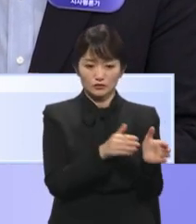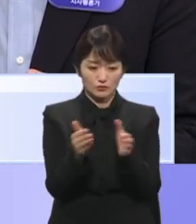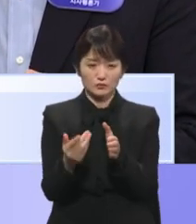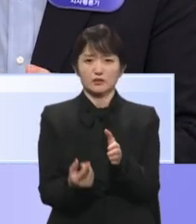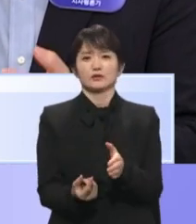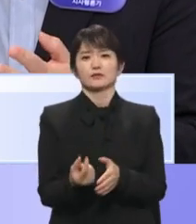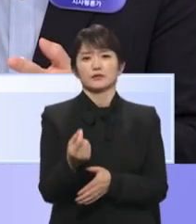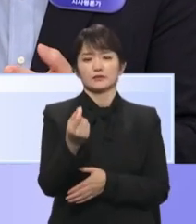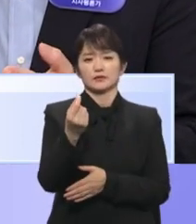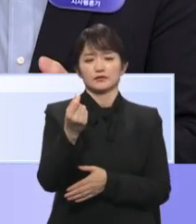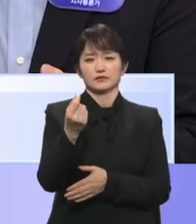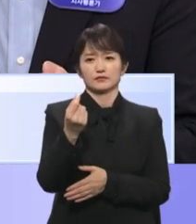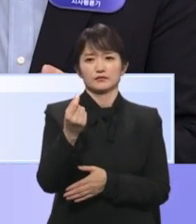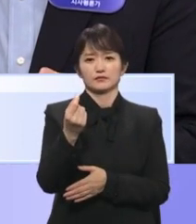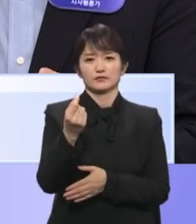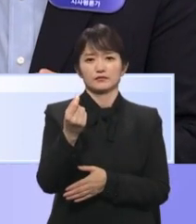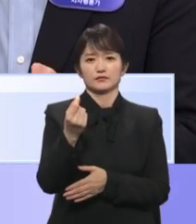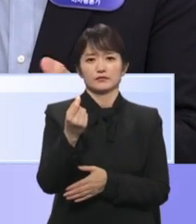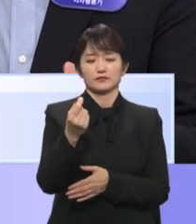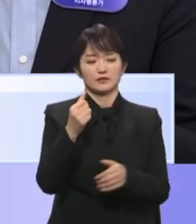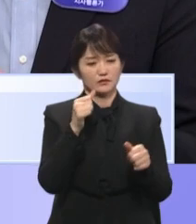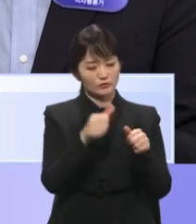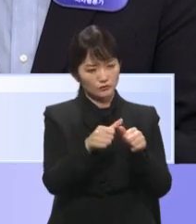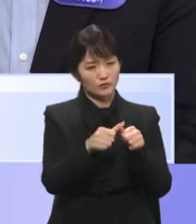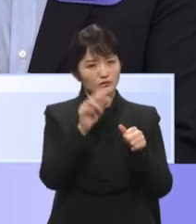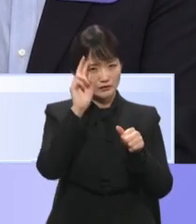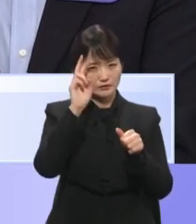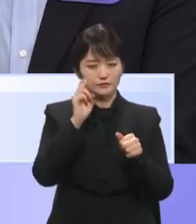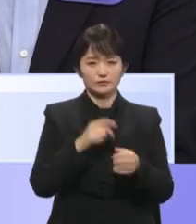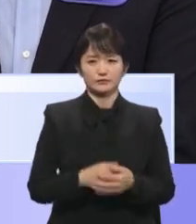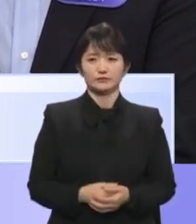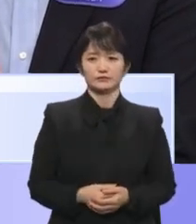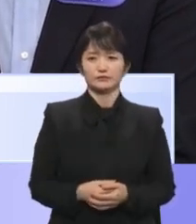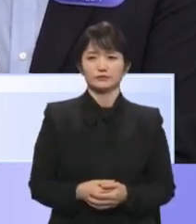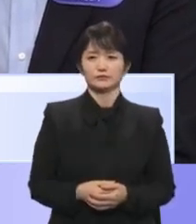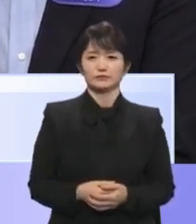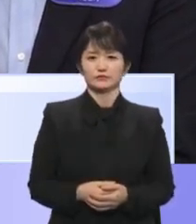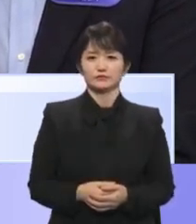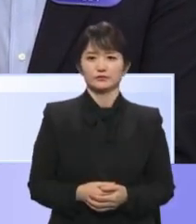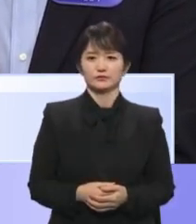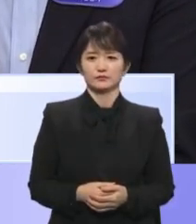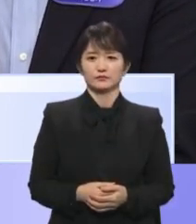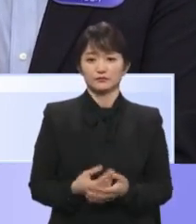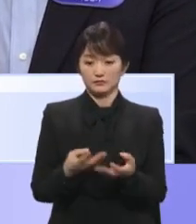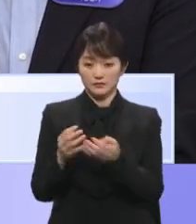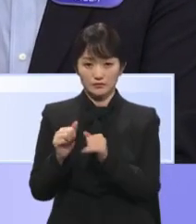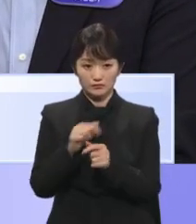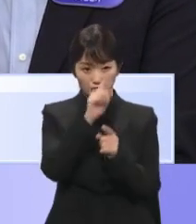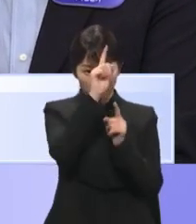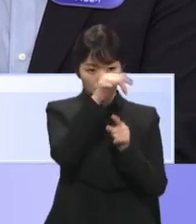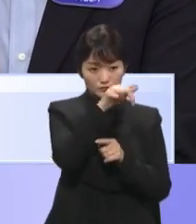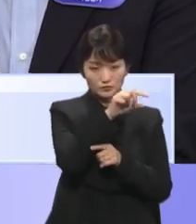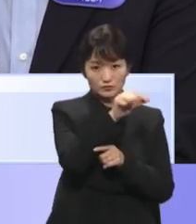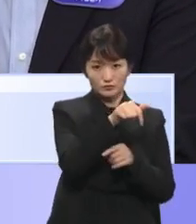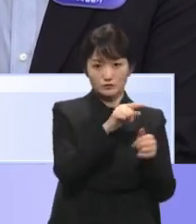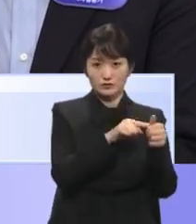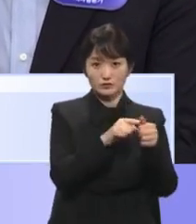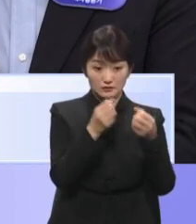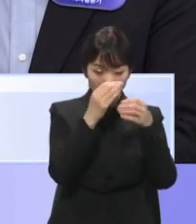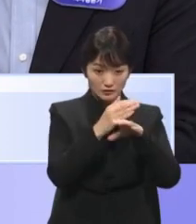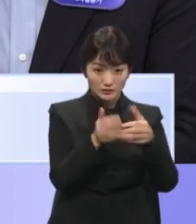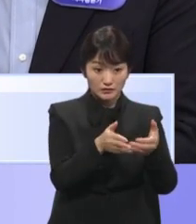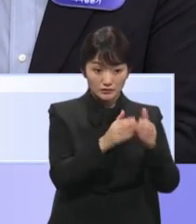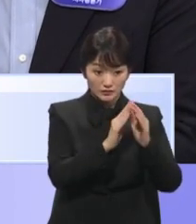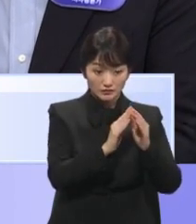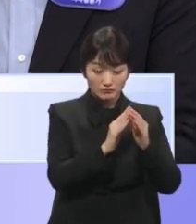아니냐 이런 태도를 얘기하지 않았을까라고 이제 추측을 하는 건데 이제 많은 사람들이 이준석 전 대표 이제 신당 창당을 거의 이제 기정 사실화에서 많이